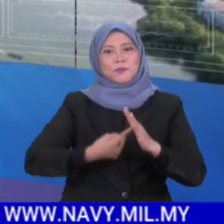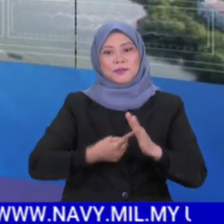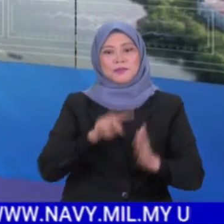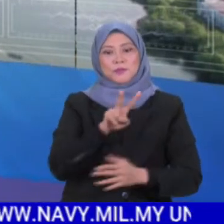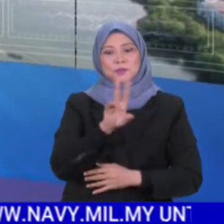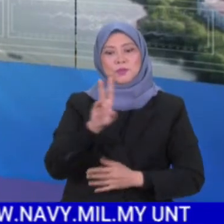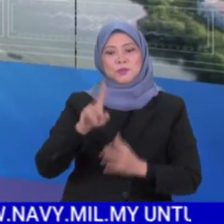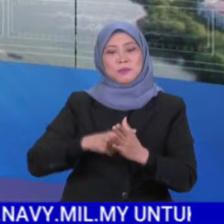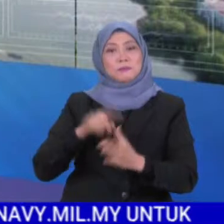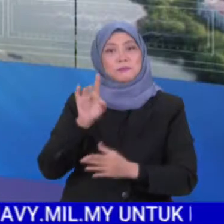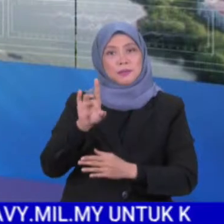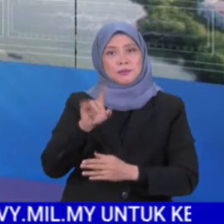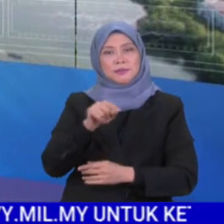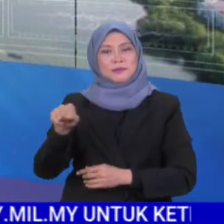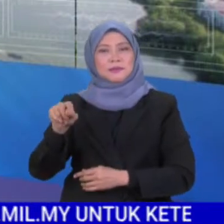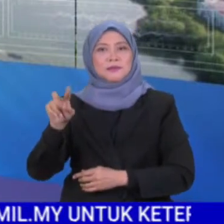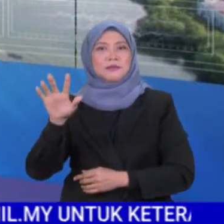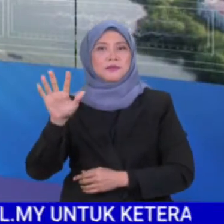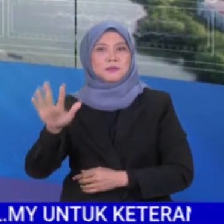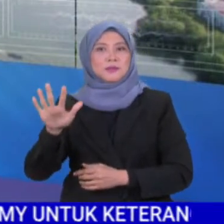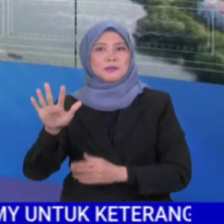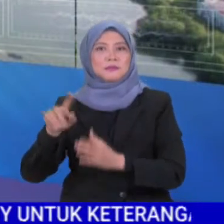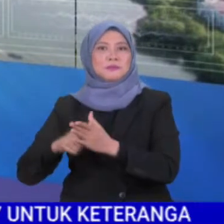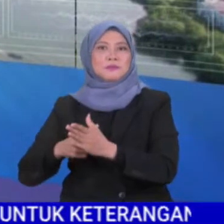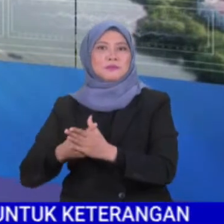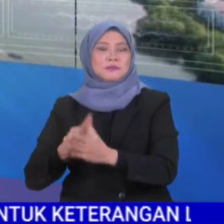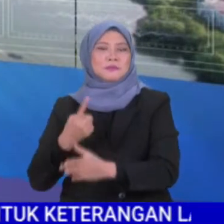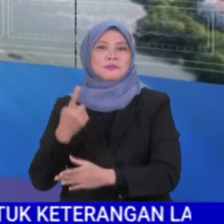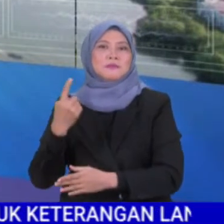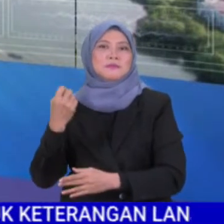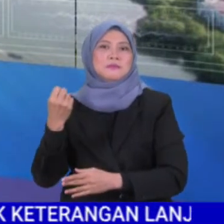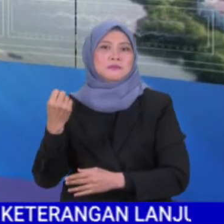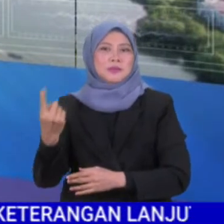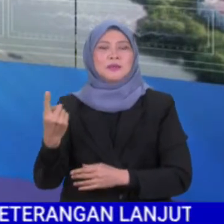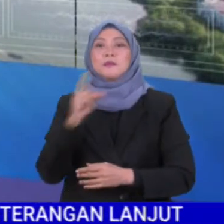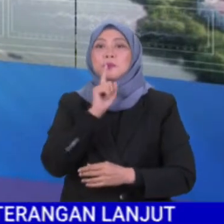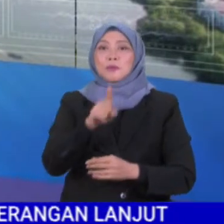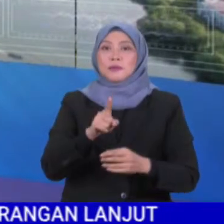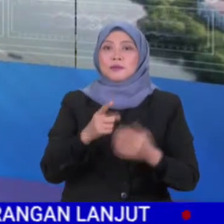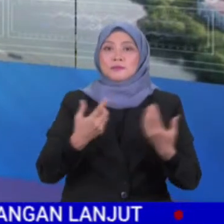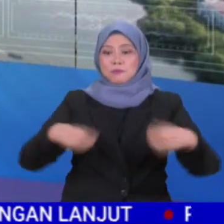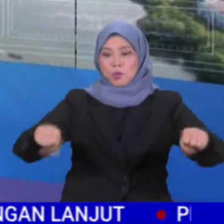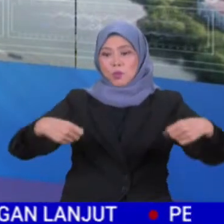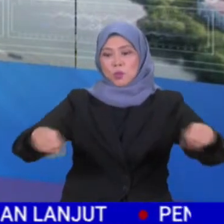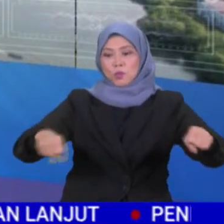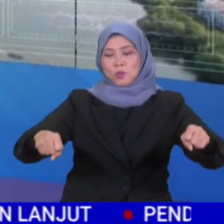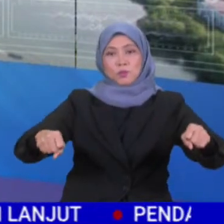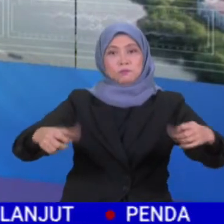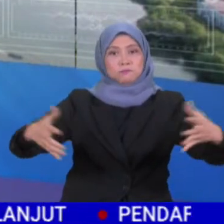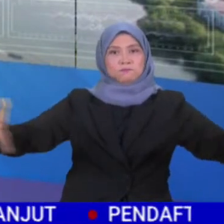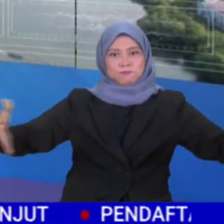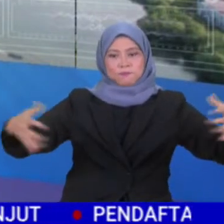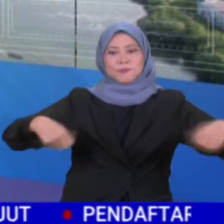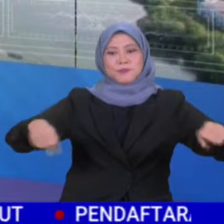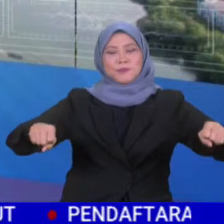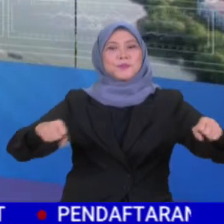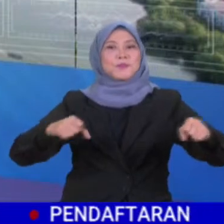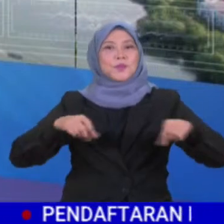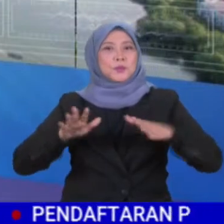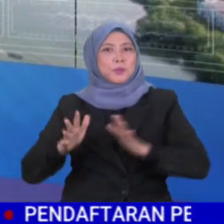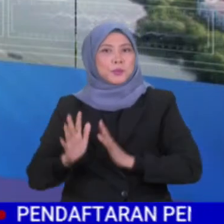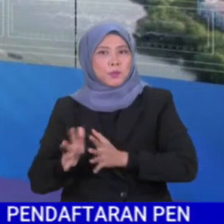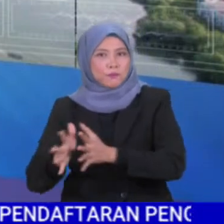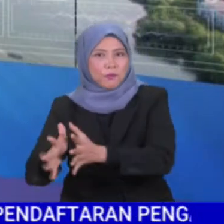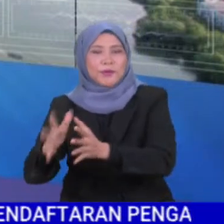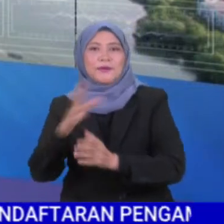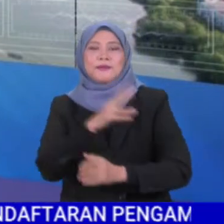27 Ogos lalu hingga 5 November depan. Antaranya konvoi motosikal berkuasa tinggi, majlis bacaan Yasin dan doa